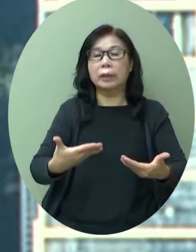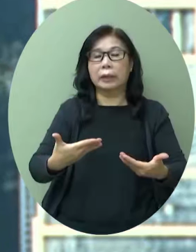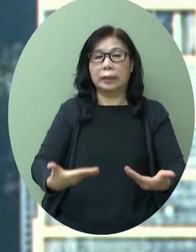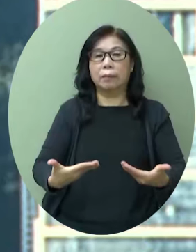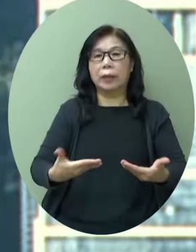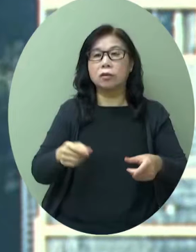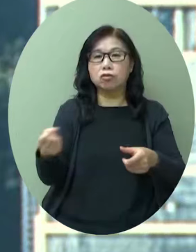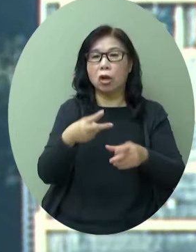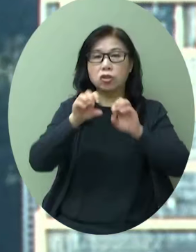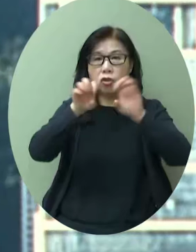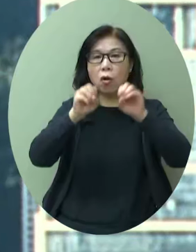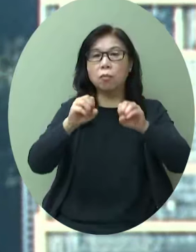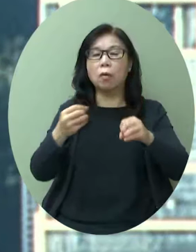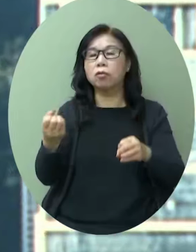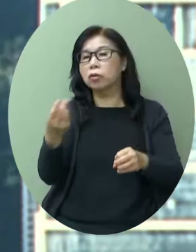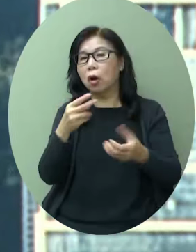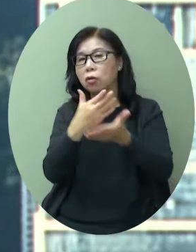今日最後一條，